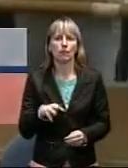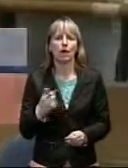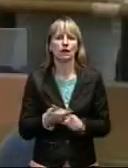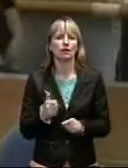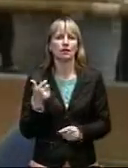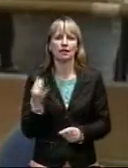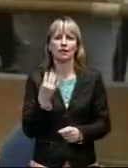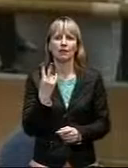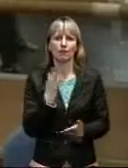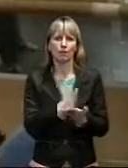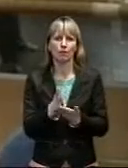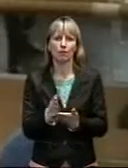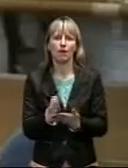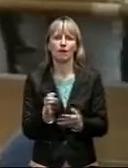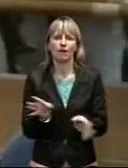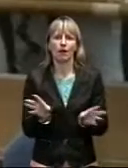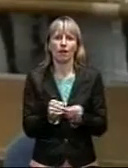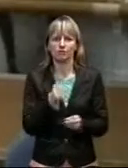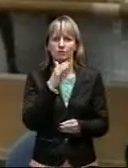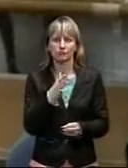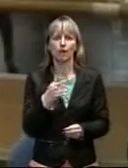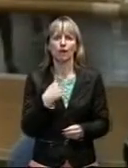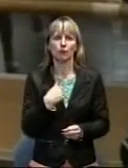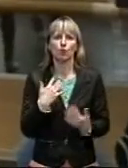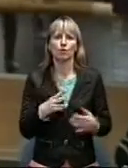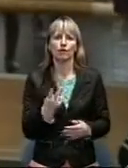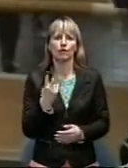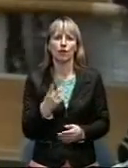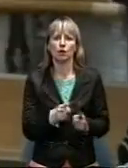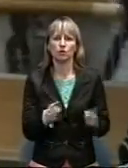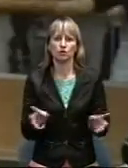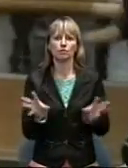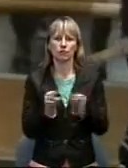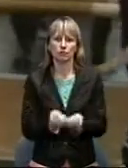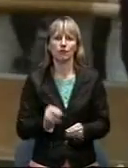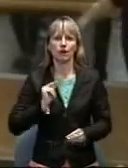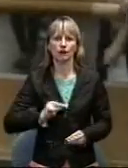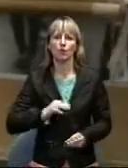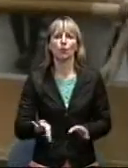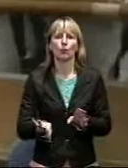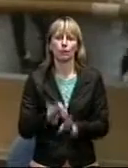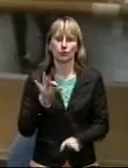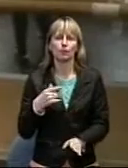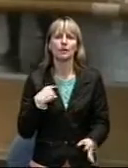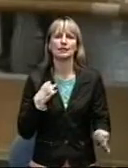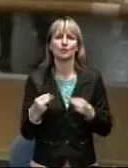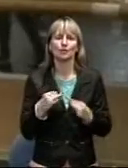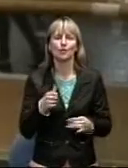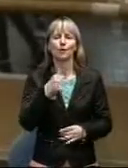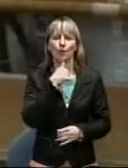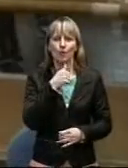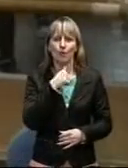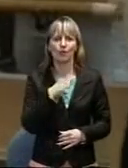стилі, які зовсім аж ніяк разом. Але ми ось другий сезон уже виходить, співпрацюємо. У нас виходить, ми спілкуємось,